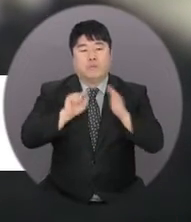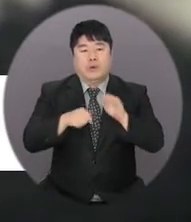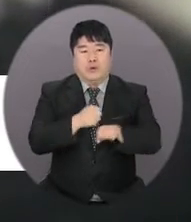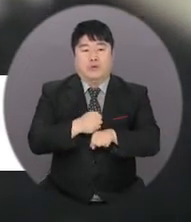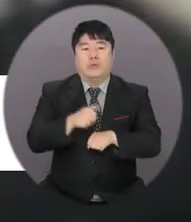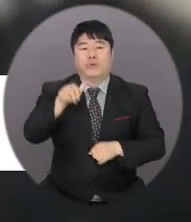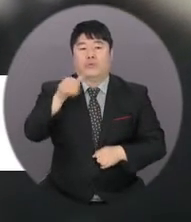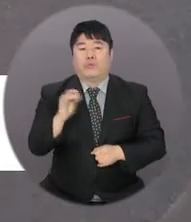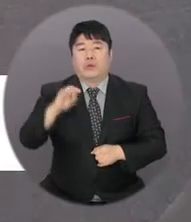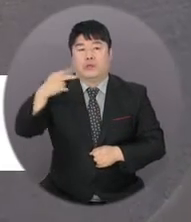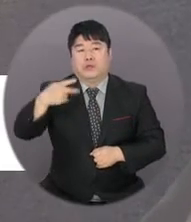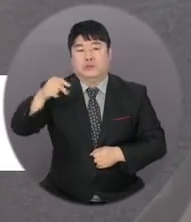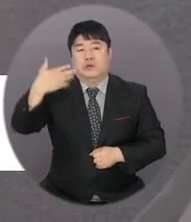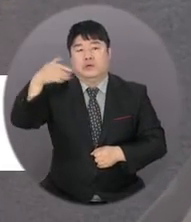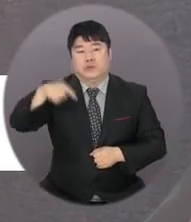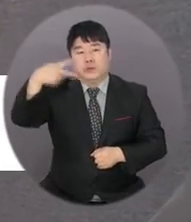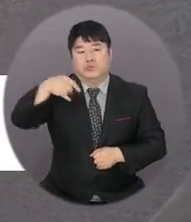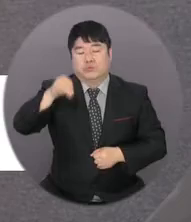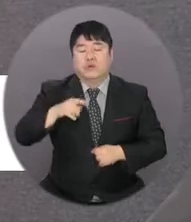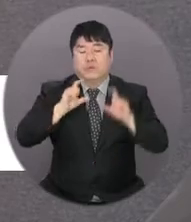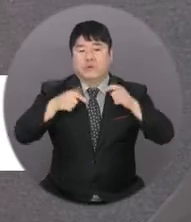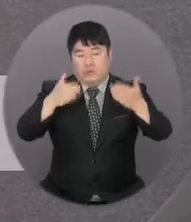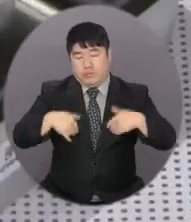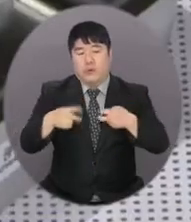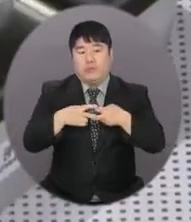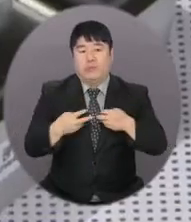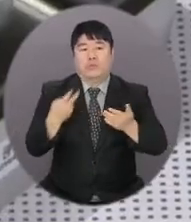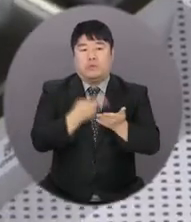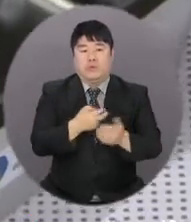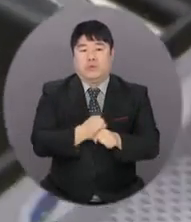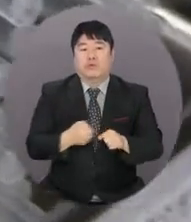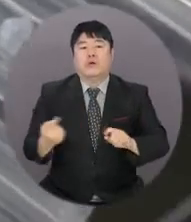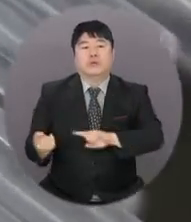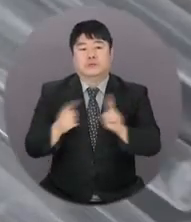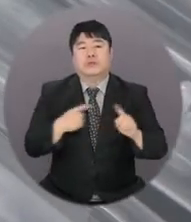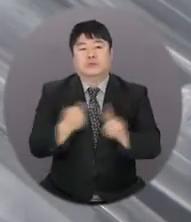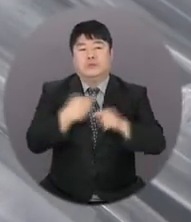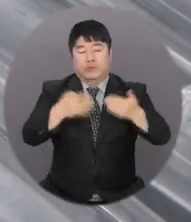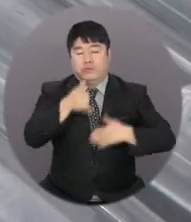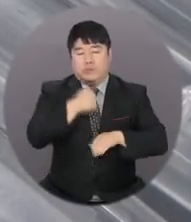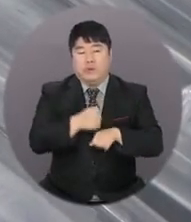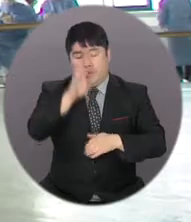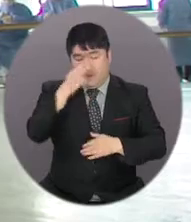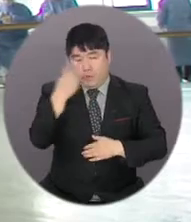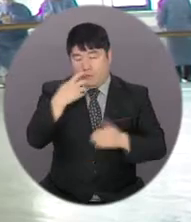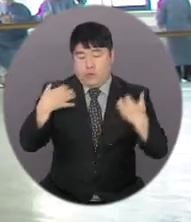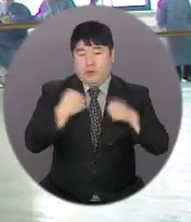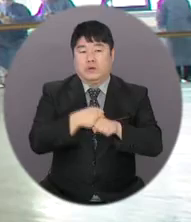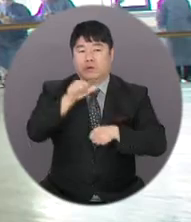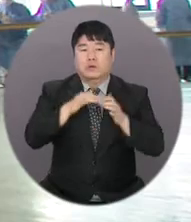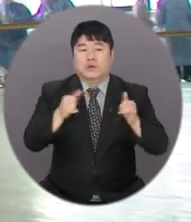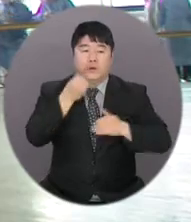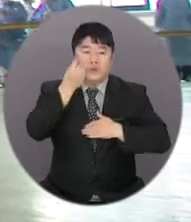횡단성 척수염이라는 진단을 받았고 최근 병원에 재입원해 재활치료를 진행하고 있습니다. 질병관리청은 A씨에게